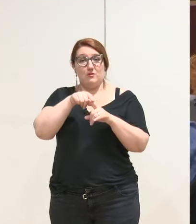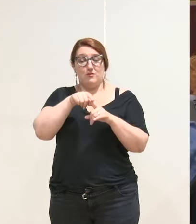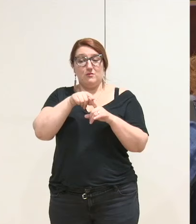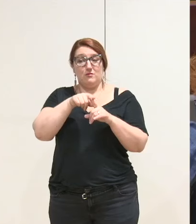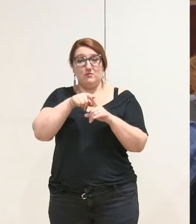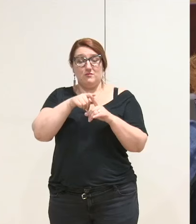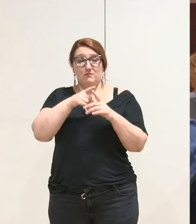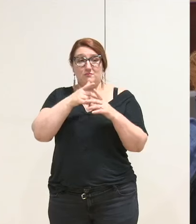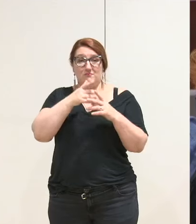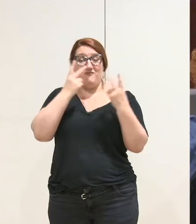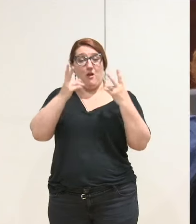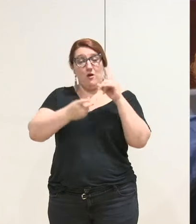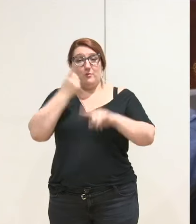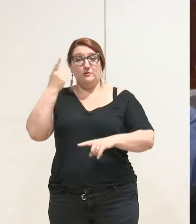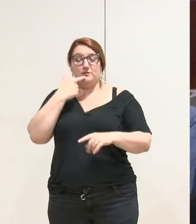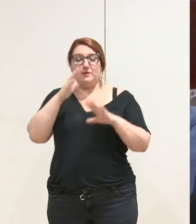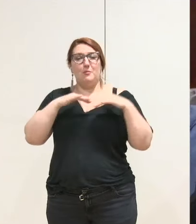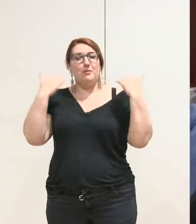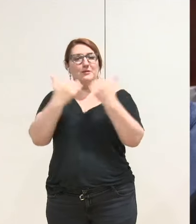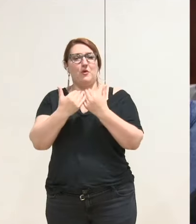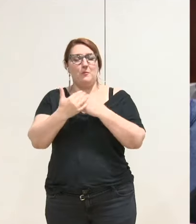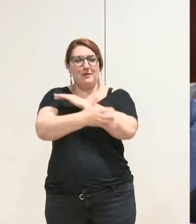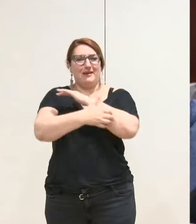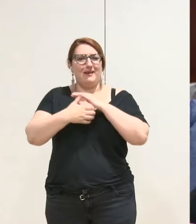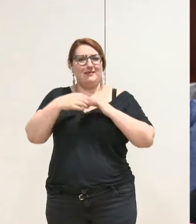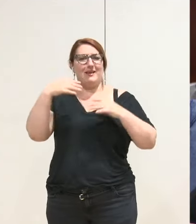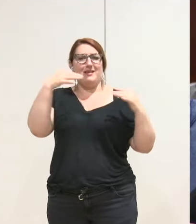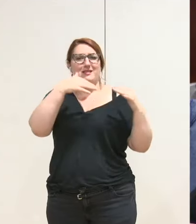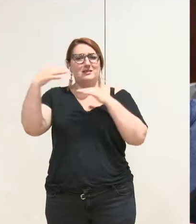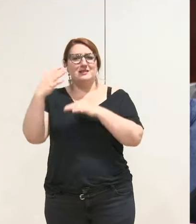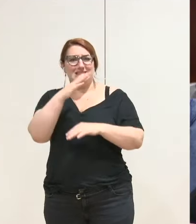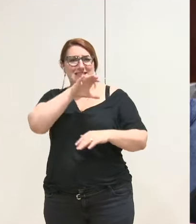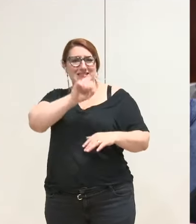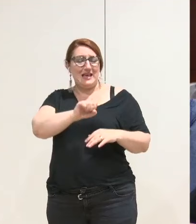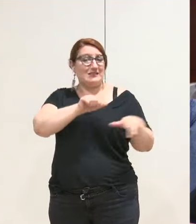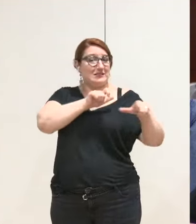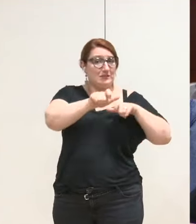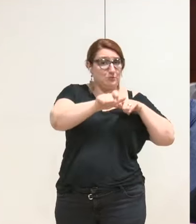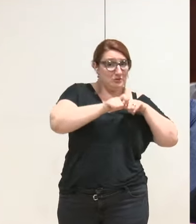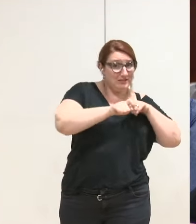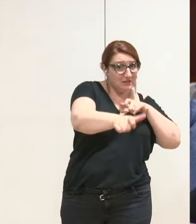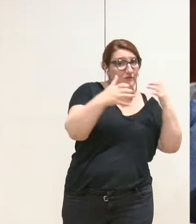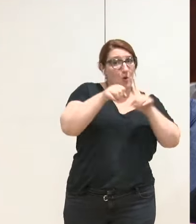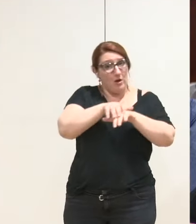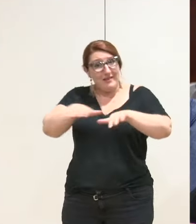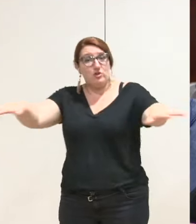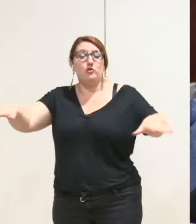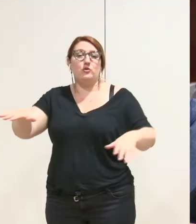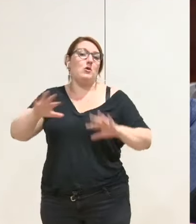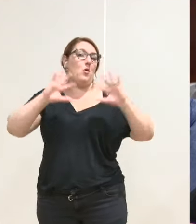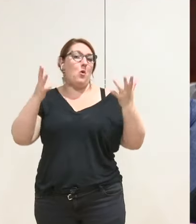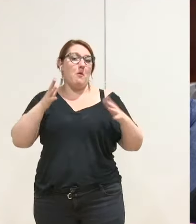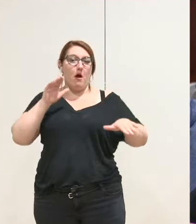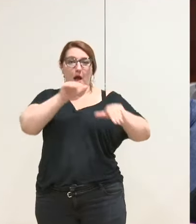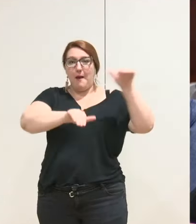Grenoble autour de la plateforme précarité énergétique du CCAS d'étendre le dispositif à travers un appel à projet